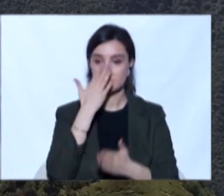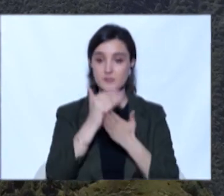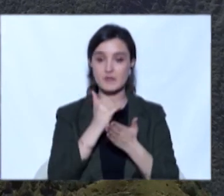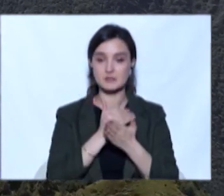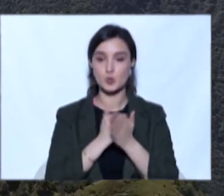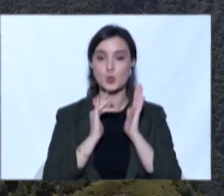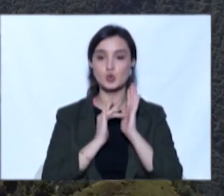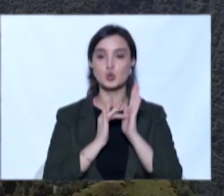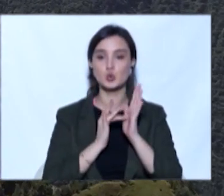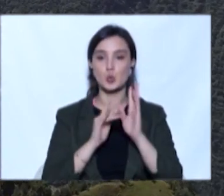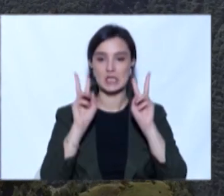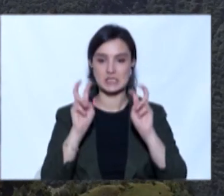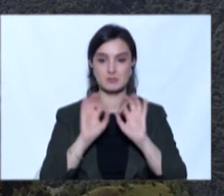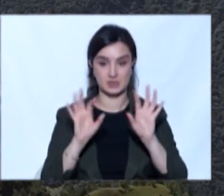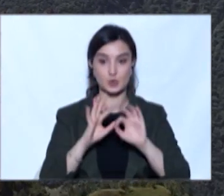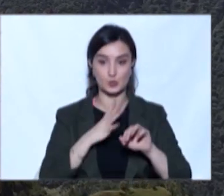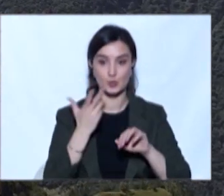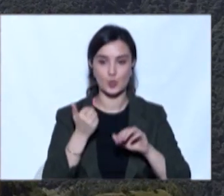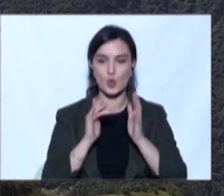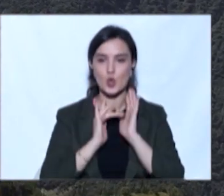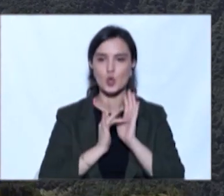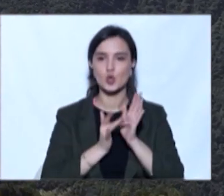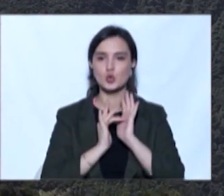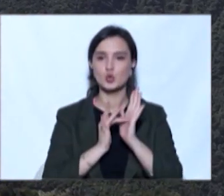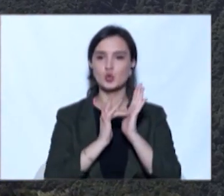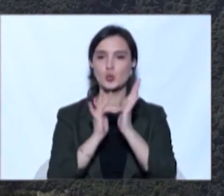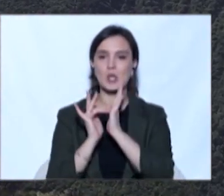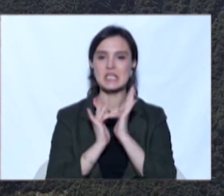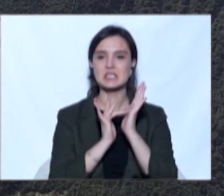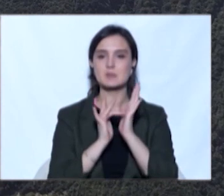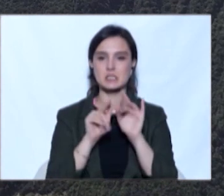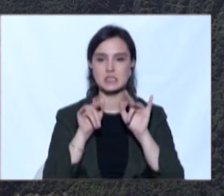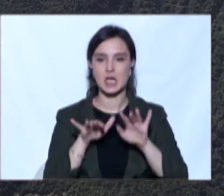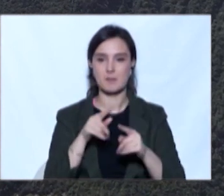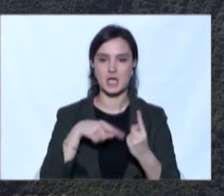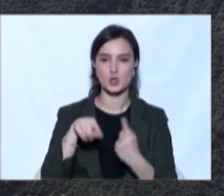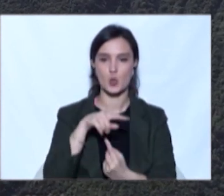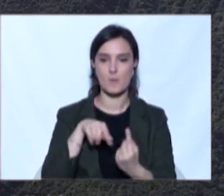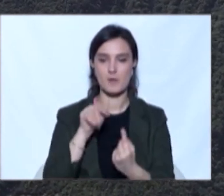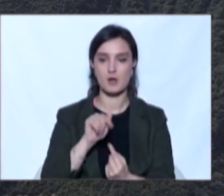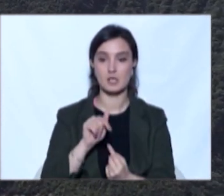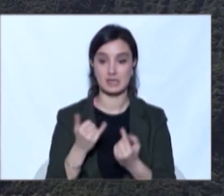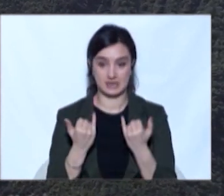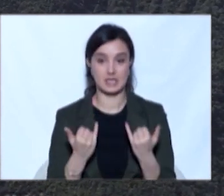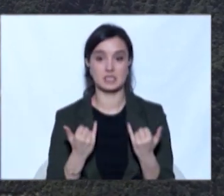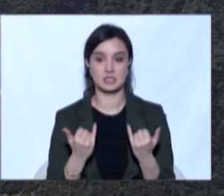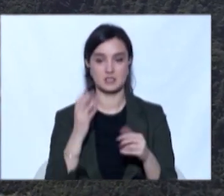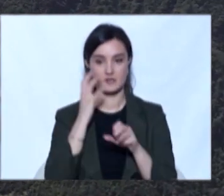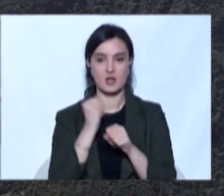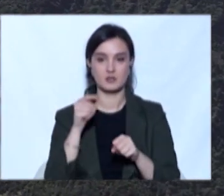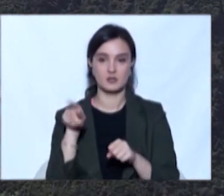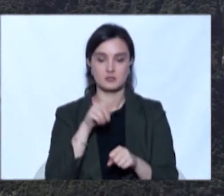წინაგაკვეთილებზე ტურიზმზე ვილაპარაკეთ ხო, იმიტომ რომ ტურიზმი არის ის ძირითადი საქმიანობა რომელსაც დღეს